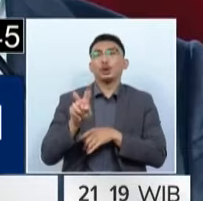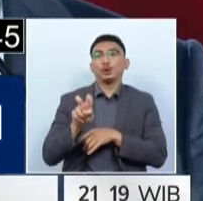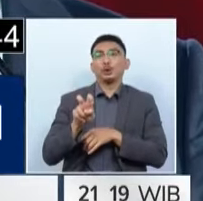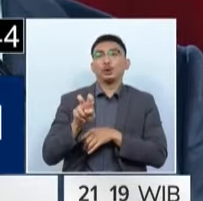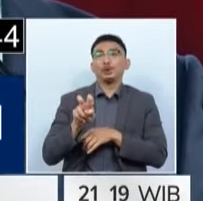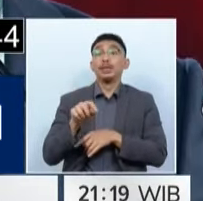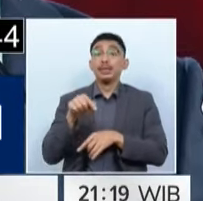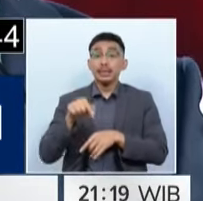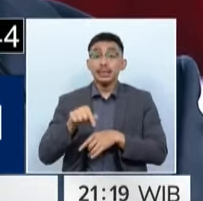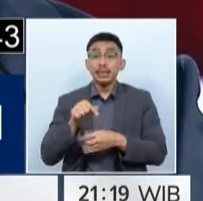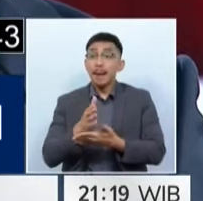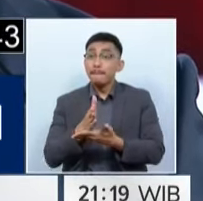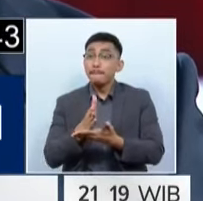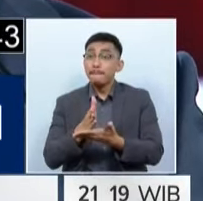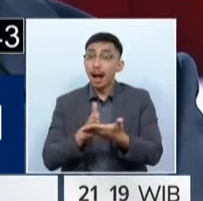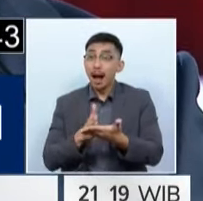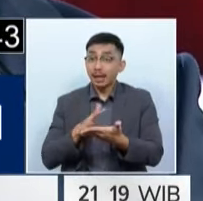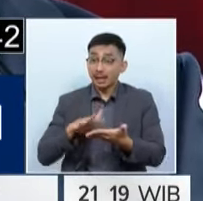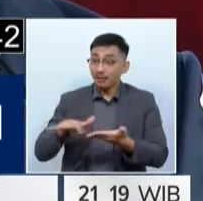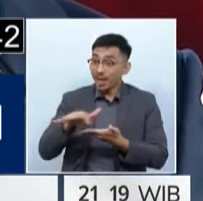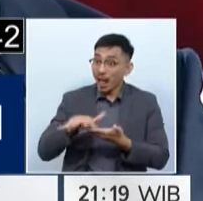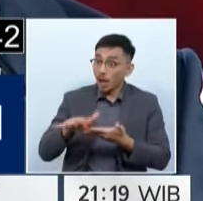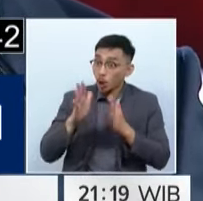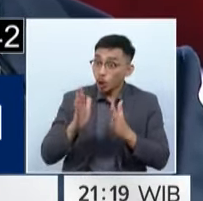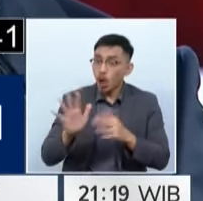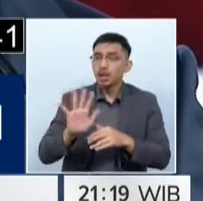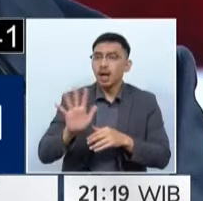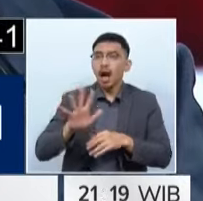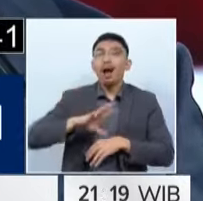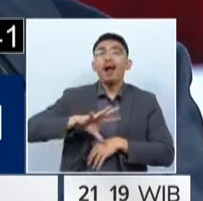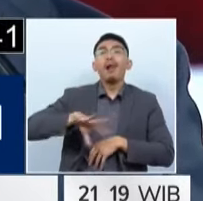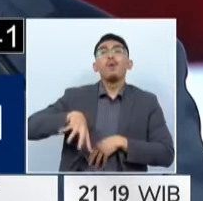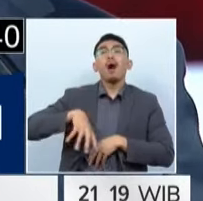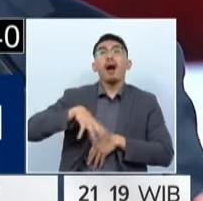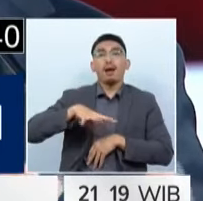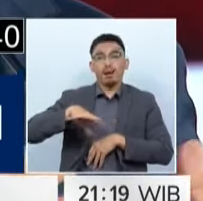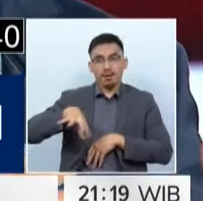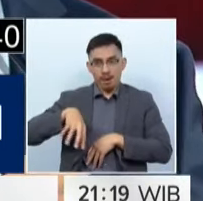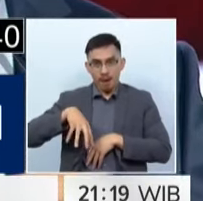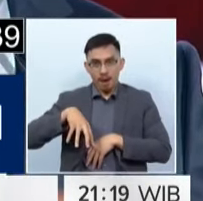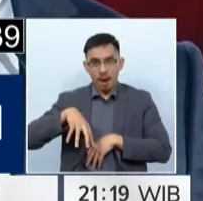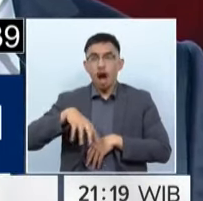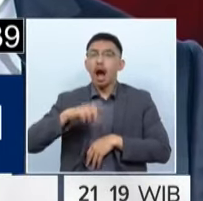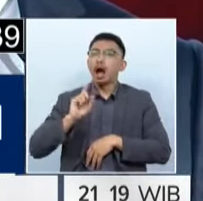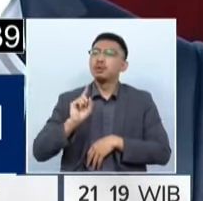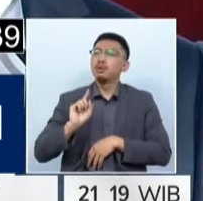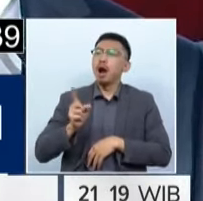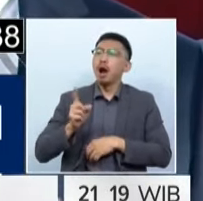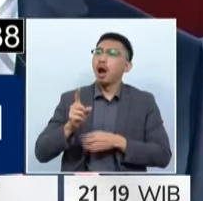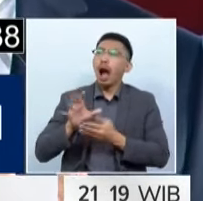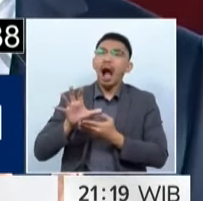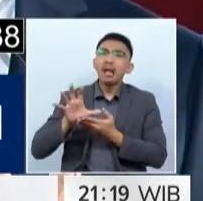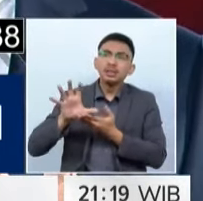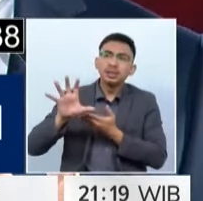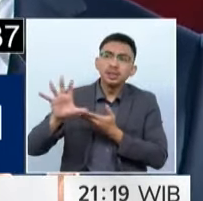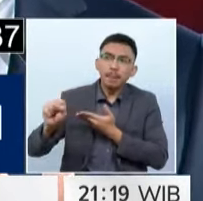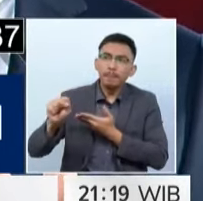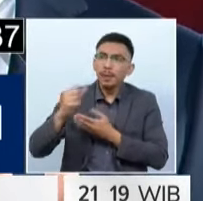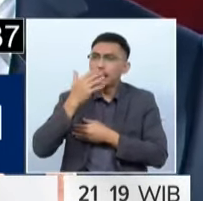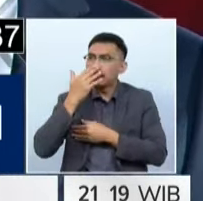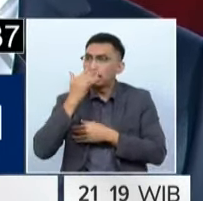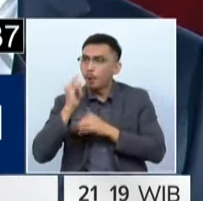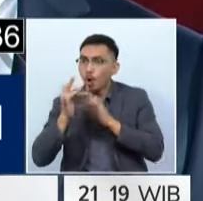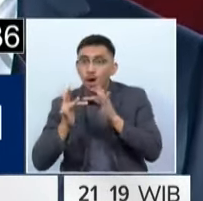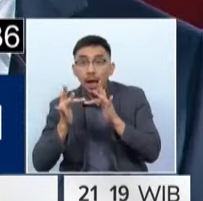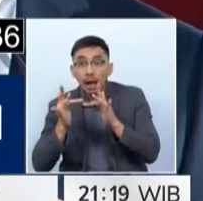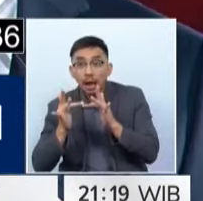teritorial tapi juga di keluarga bagaimana ancaman atas penipuan online Bagaimana ancaman atas